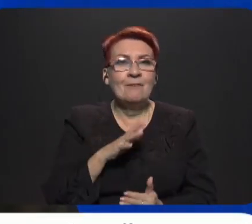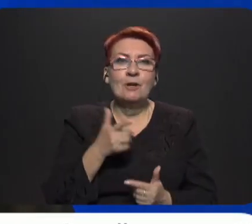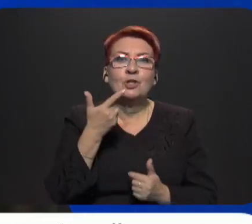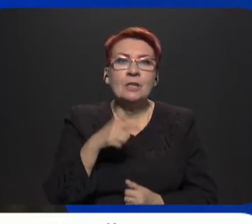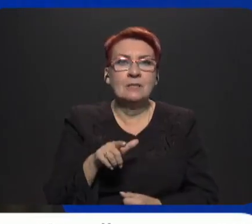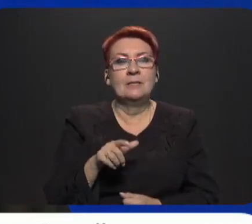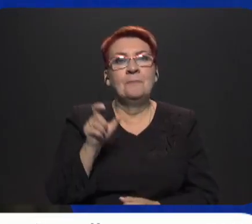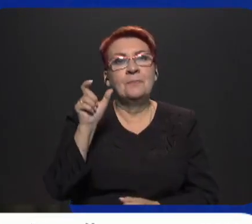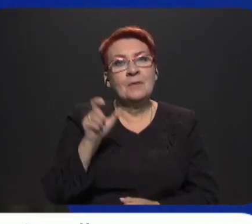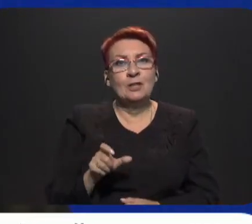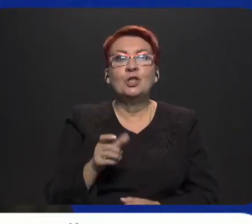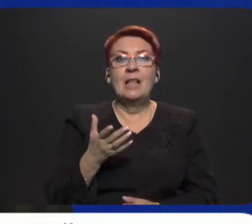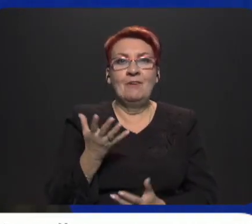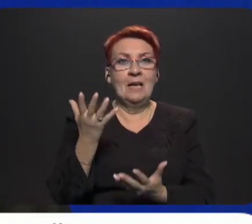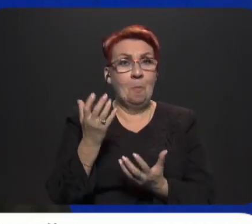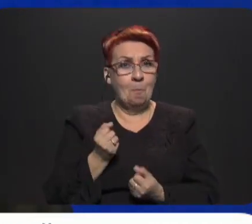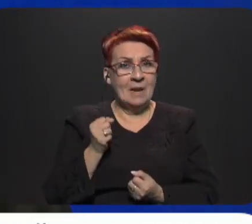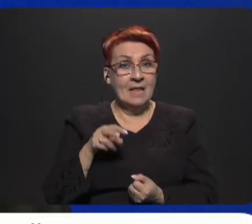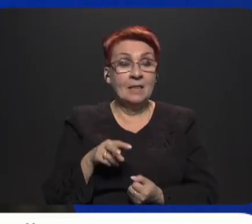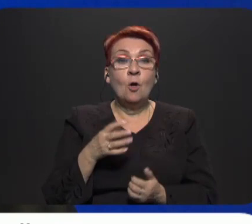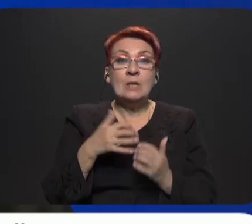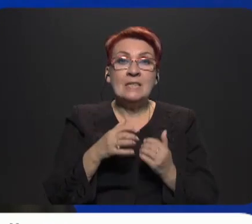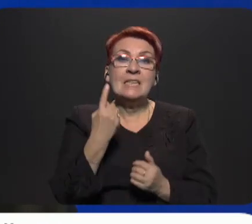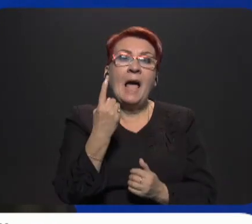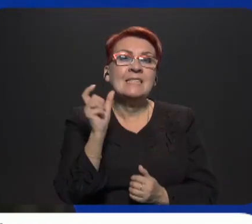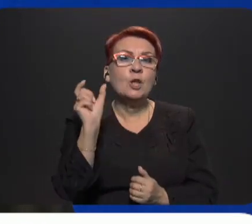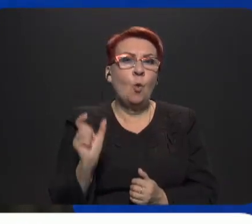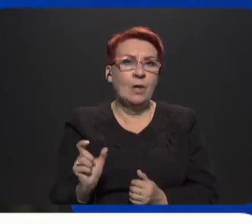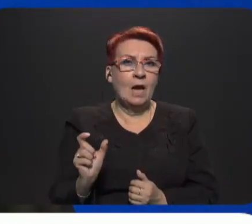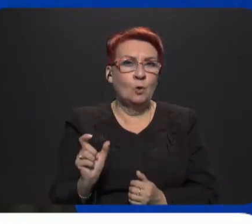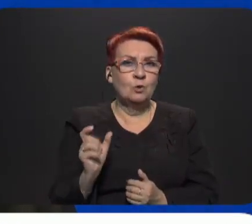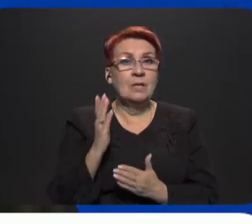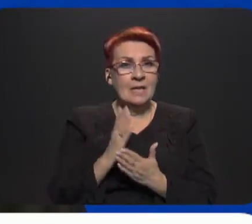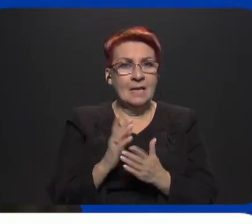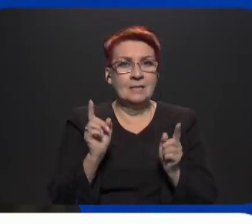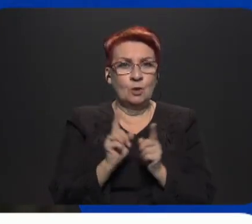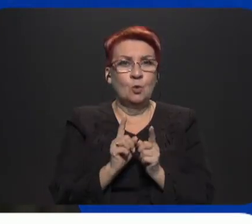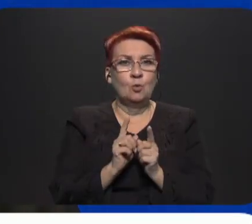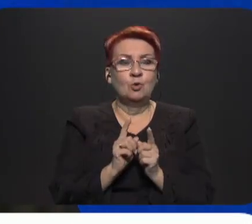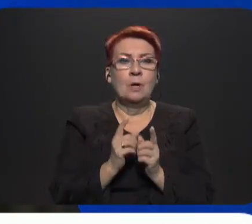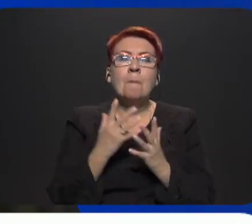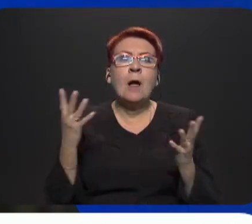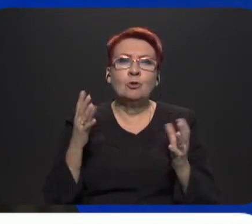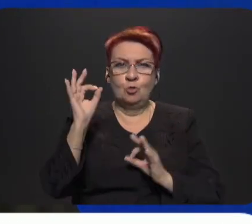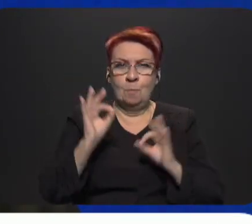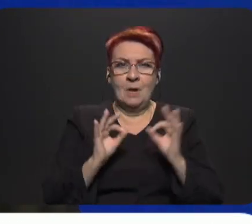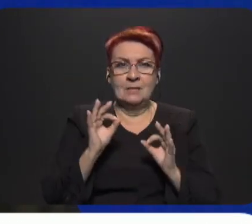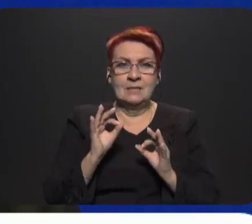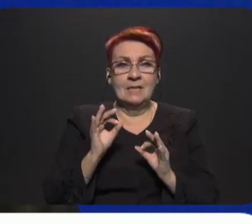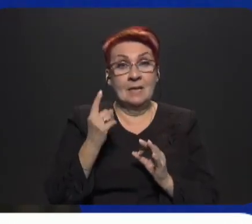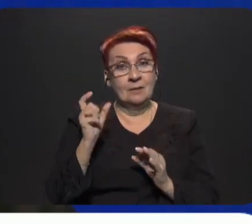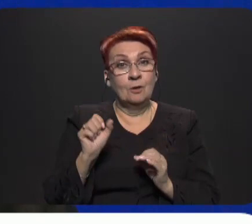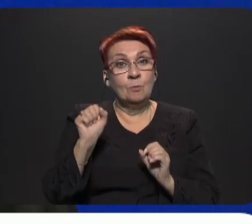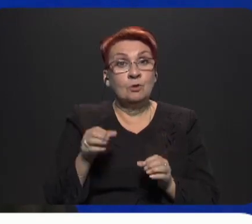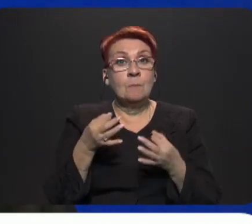человек себя принял. Но среди одиноких людей есть тоже и довольно большой процент. Они могут себе